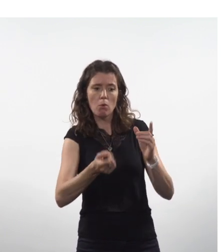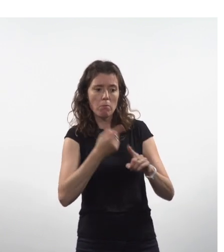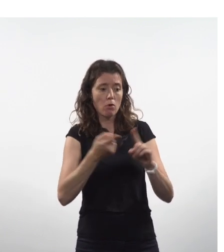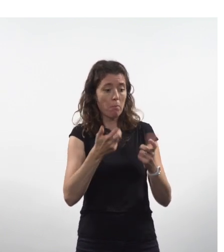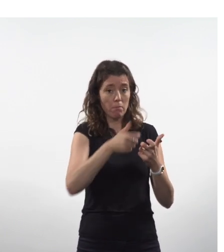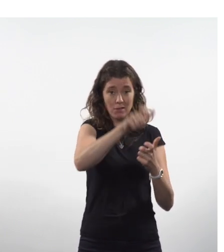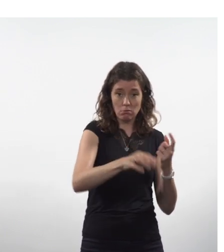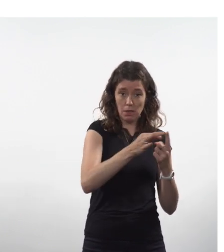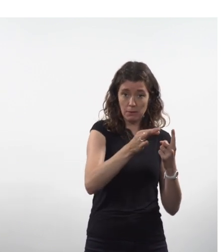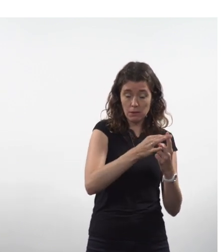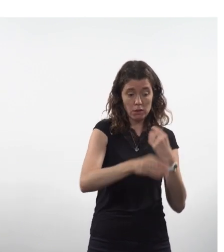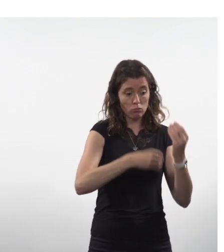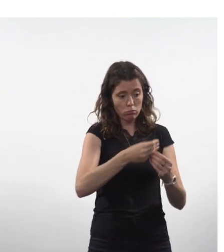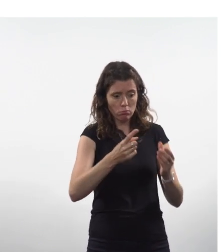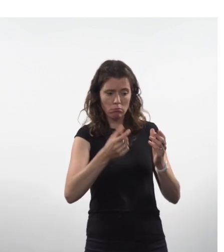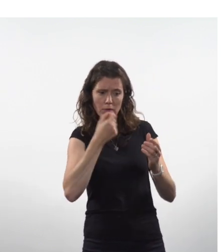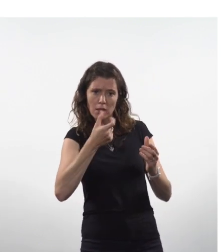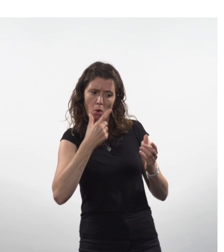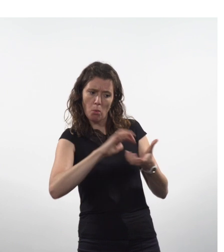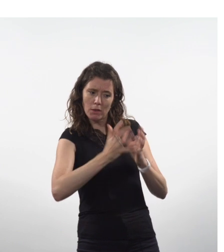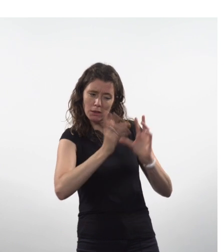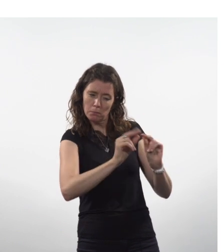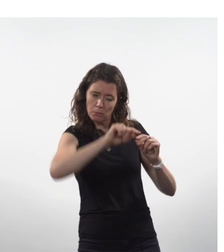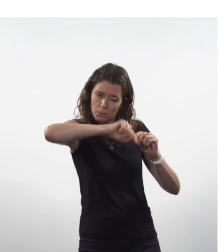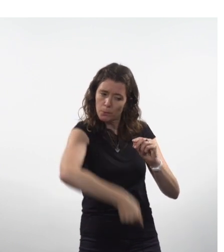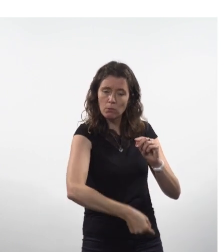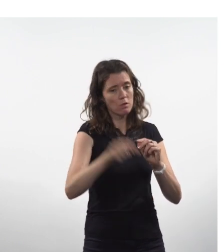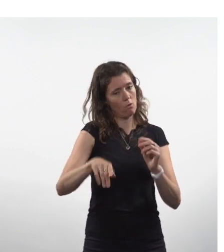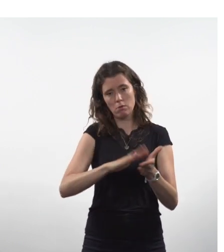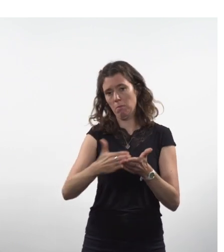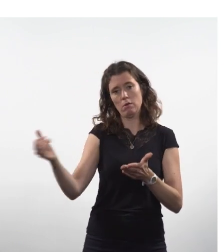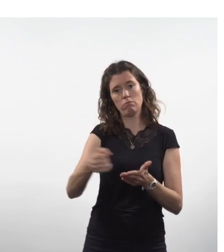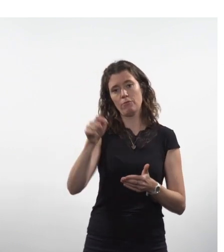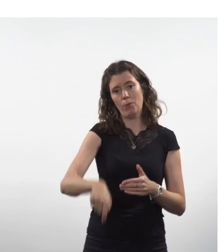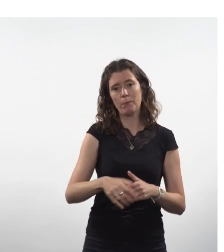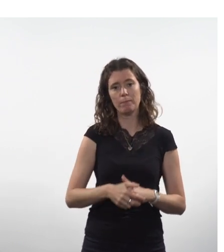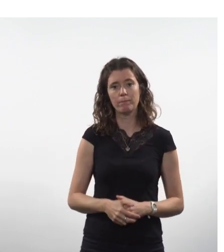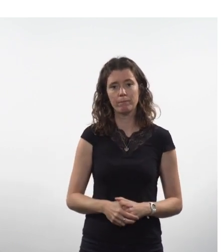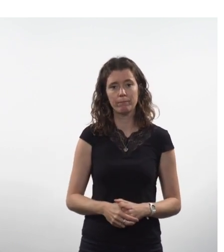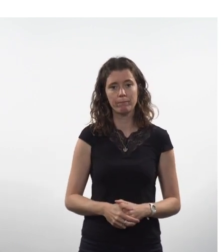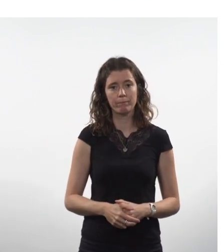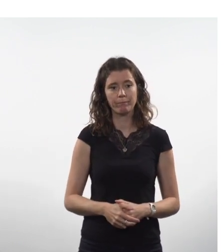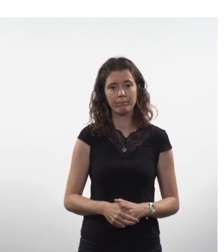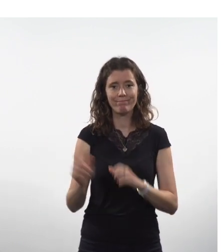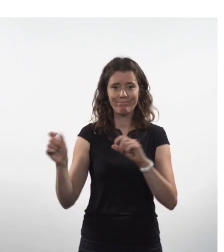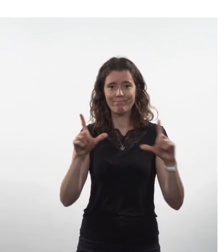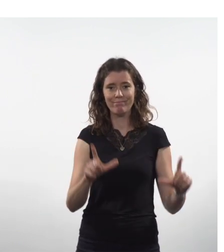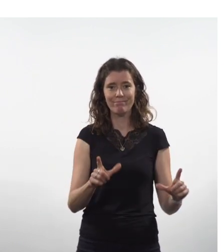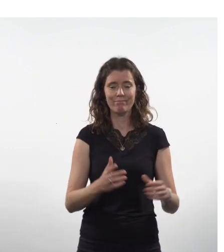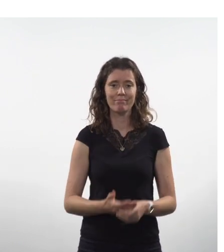reprendre l'explication d'un traitement complexe, là, il faut prévoir un interprète. Diapo